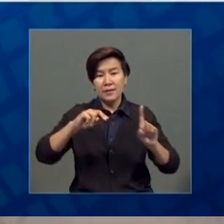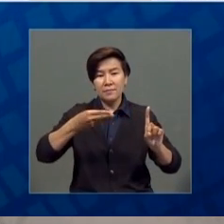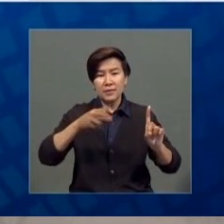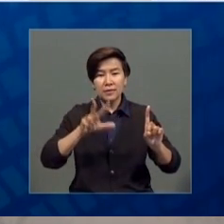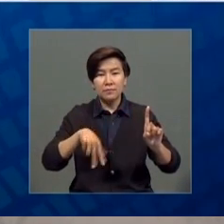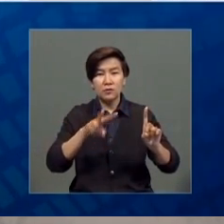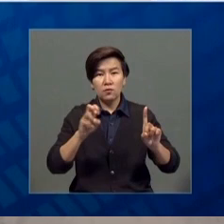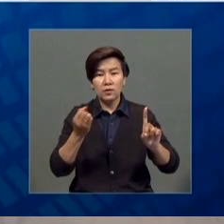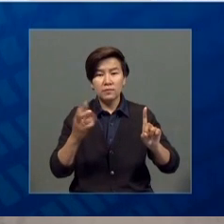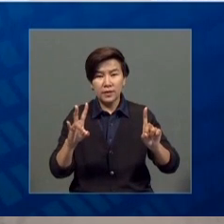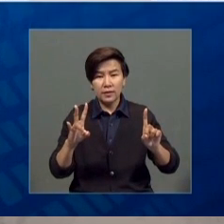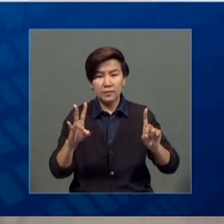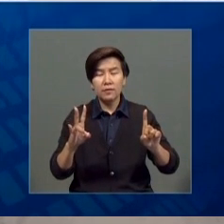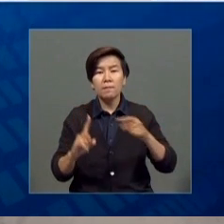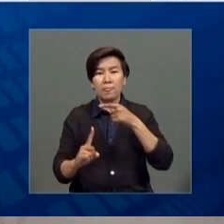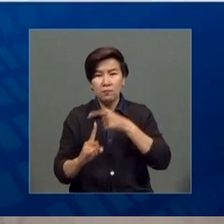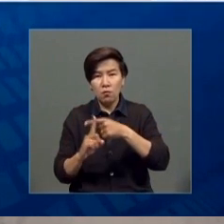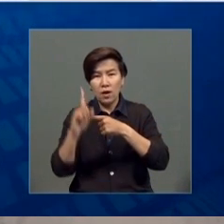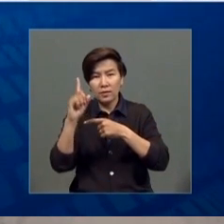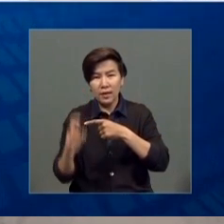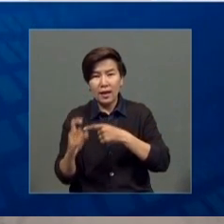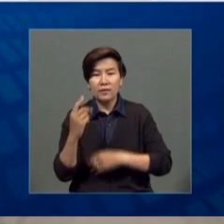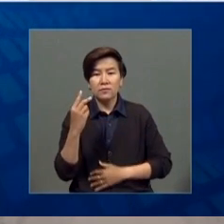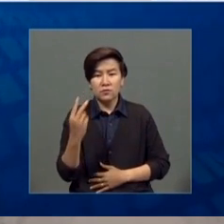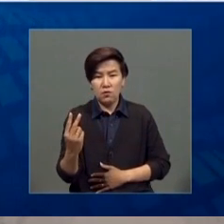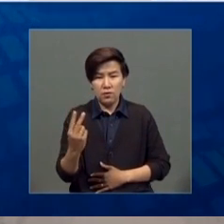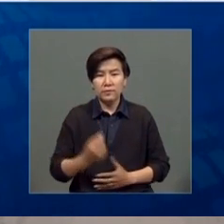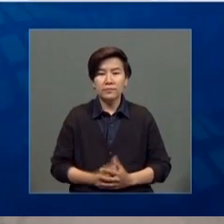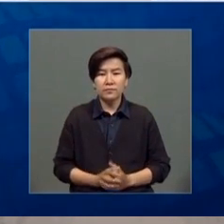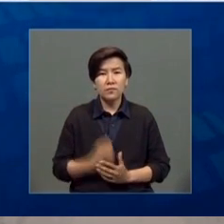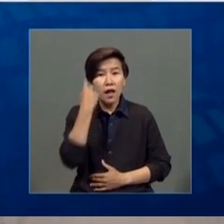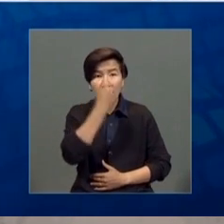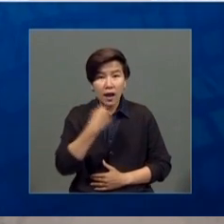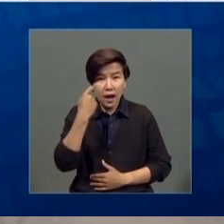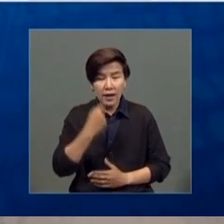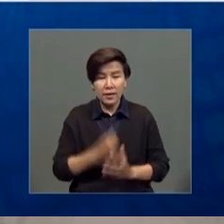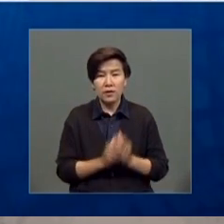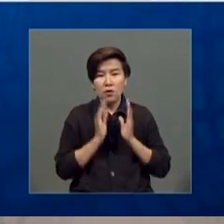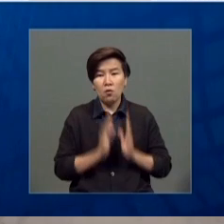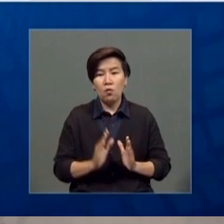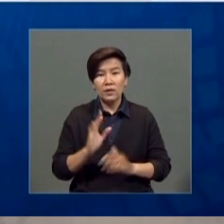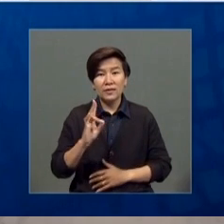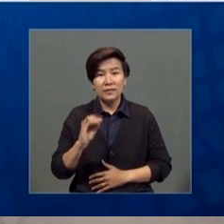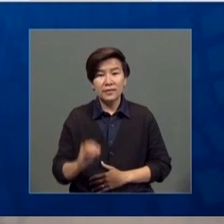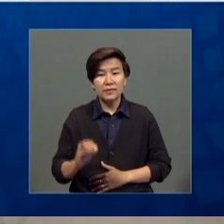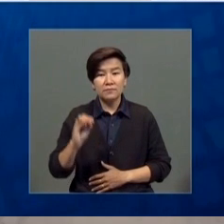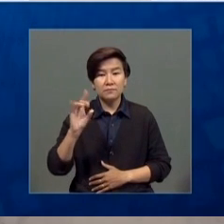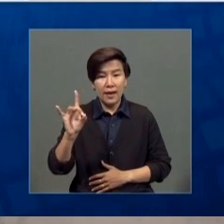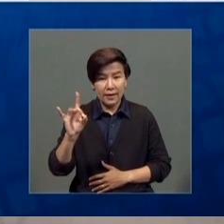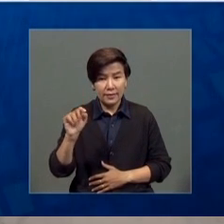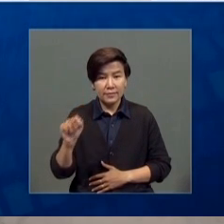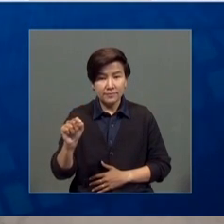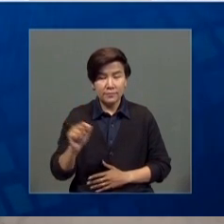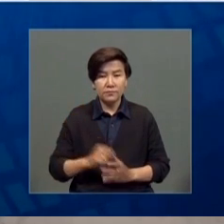ค่ะ3วันเท่านั้นน่าจะการตรวจพบเชื้อผู้ป่วยรายที่78เป็นหญิงอายุ75